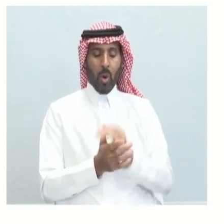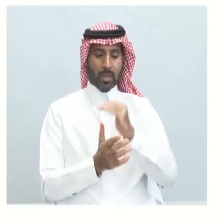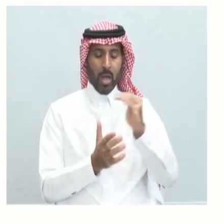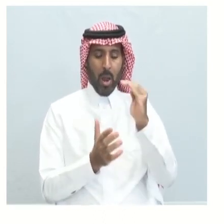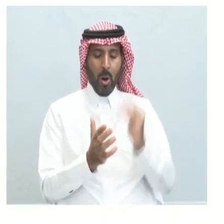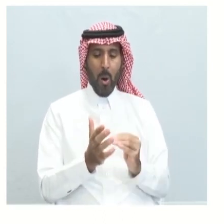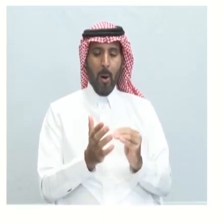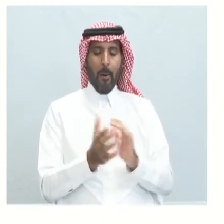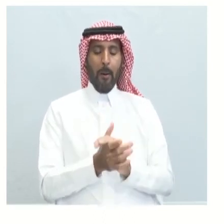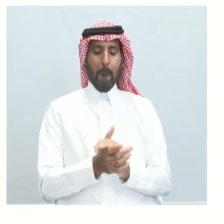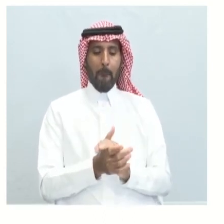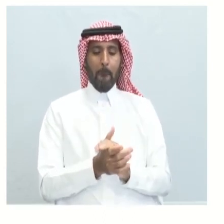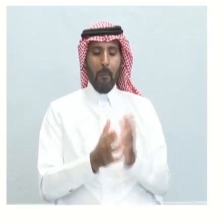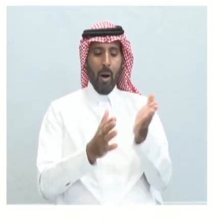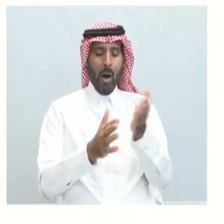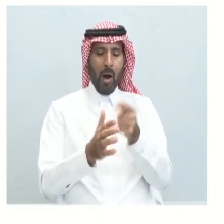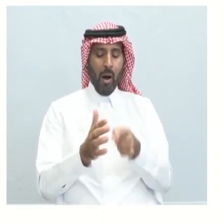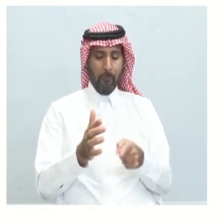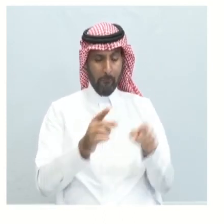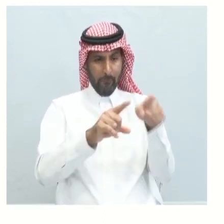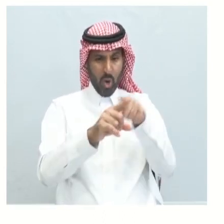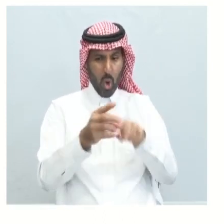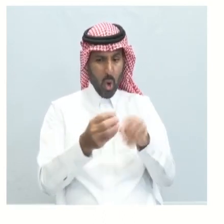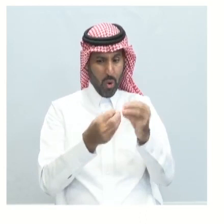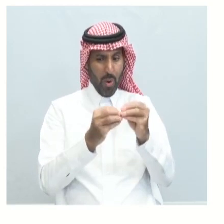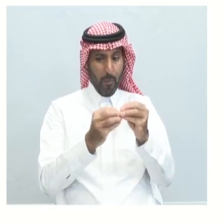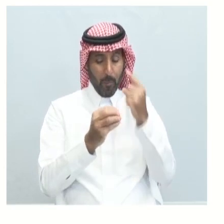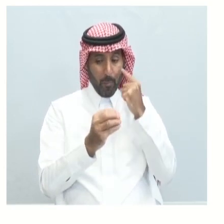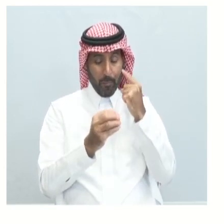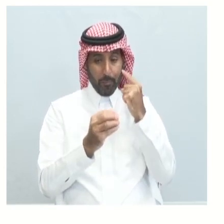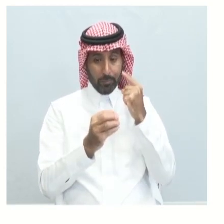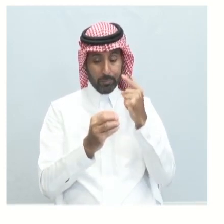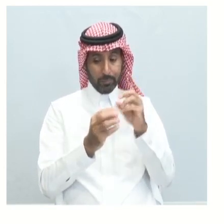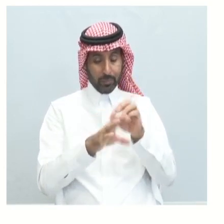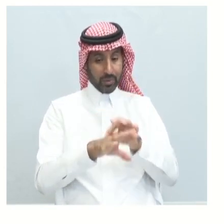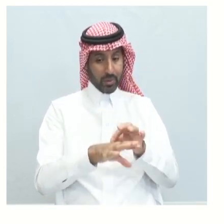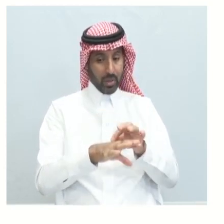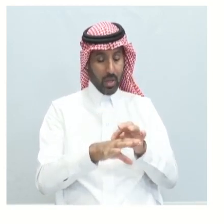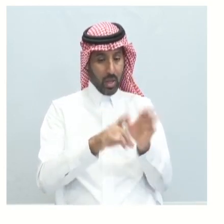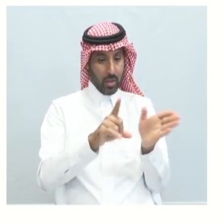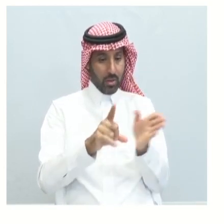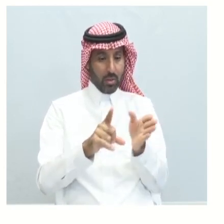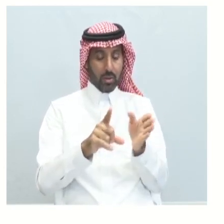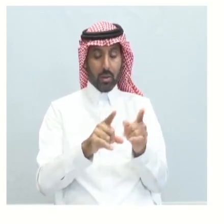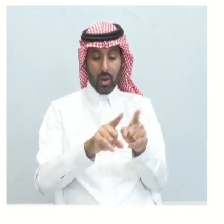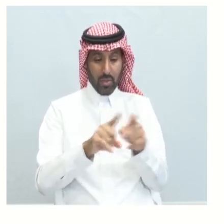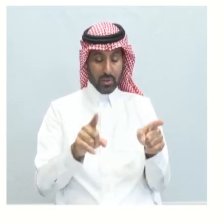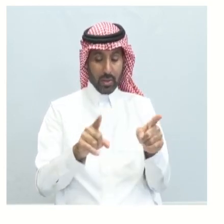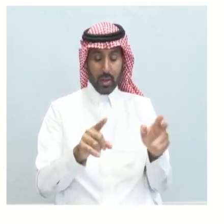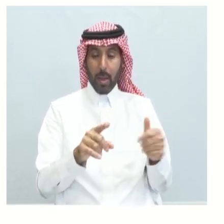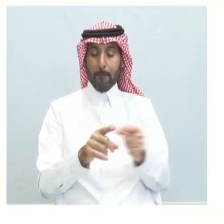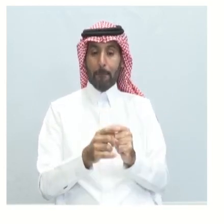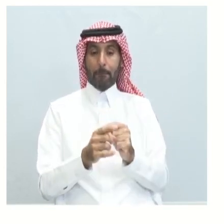والجنوب و اذ ان عرضه في الشمال لا يتعدى 50 الى 100 م وفي